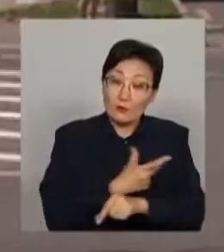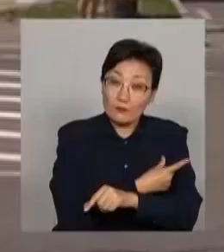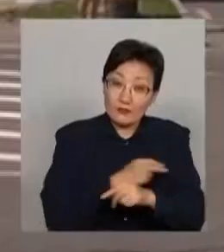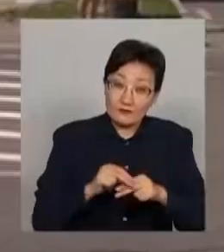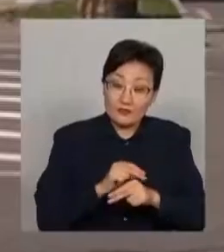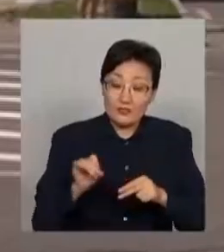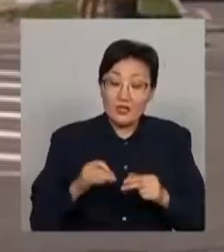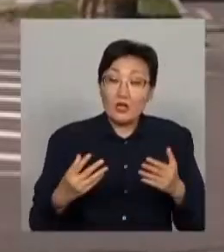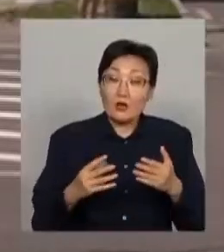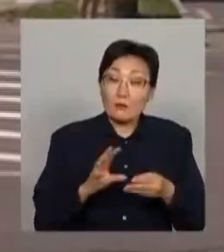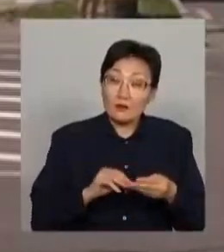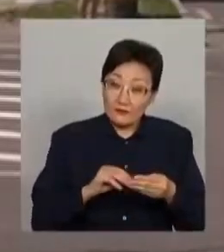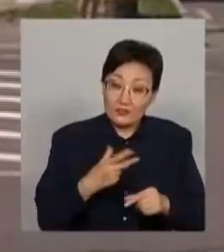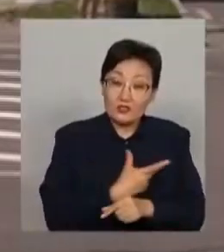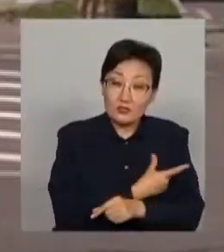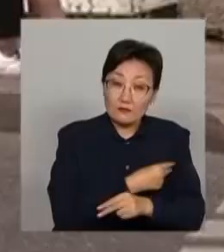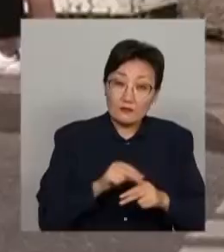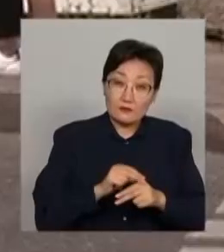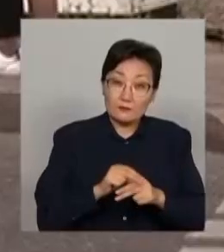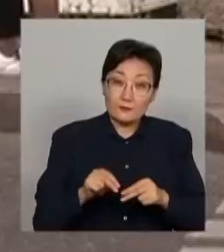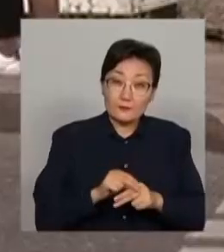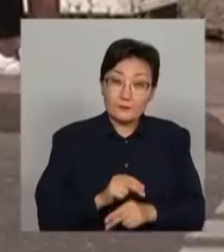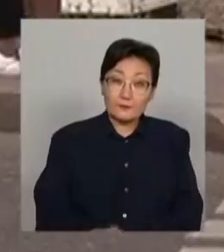и ревакцинироваться.